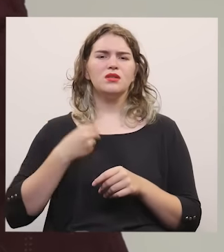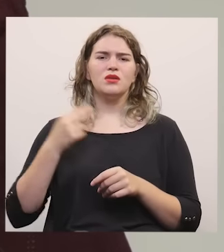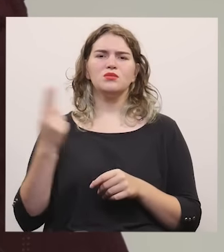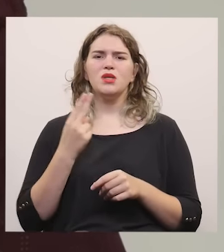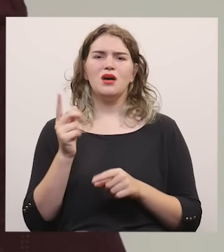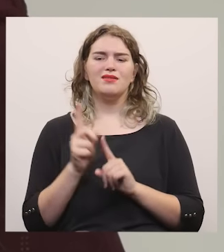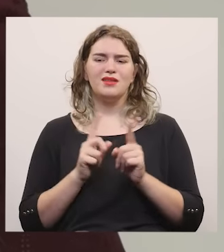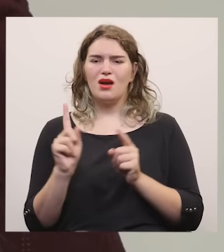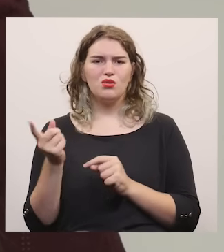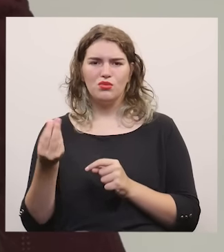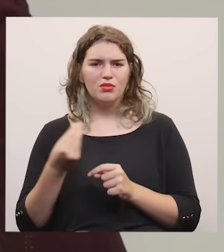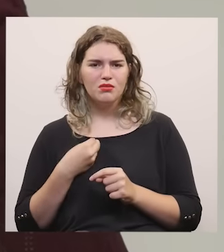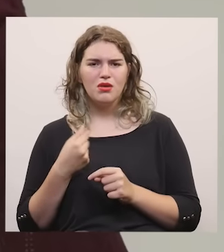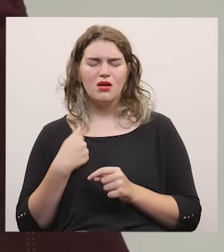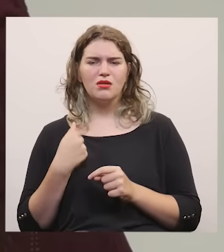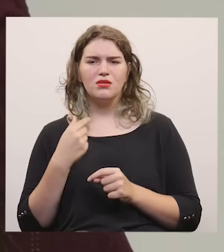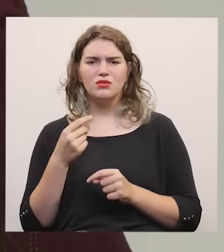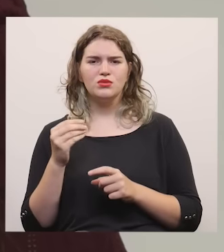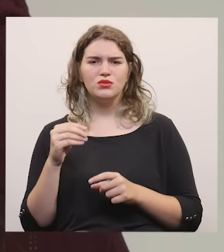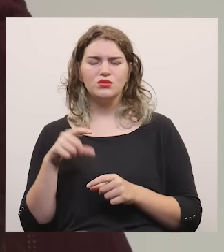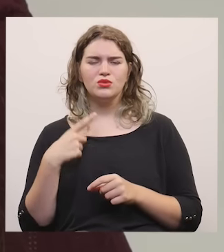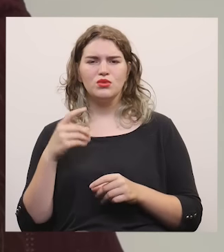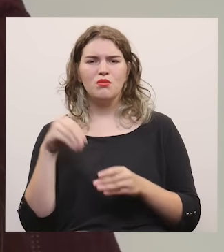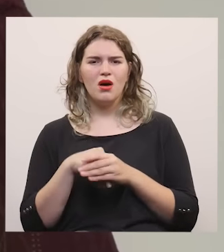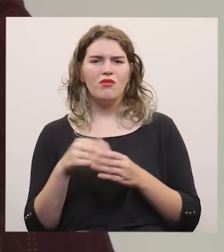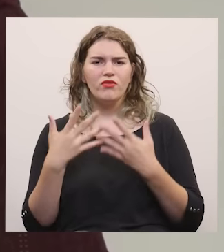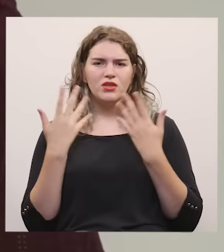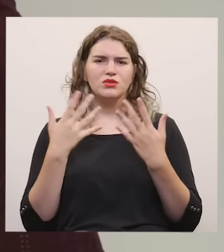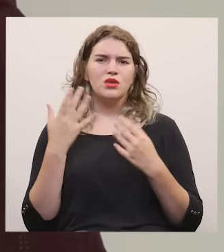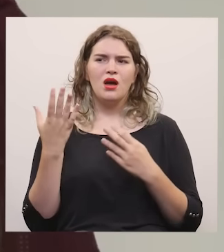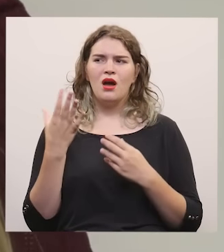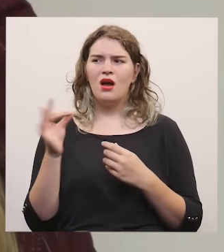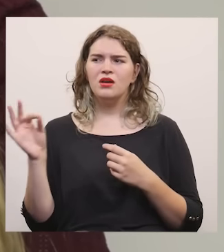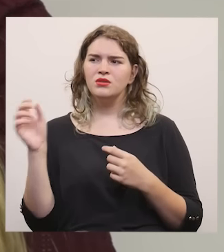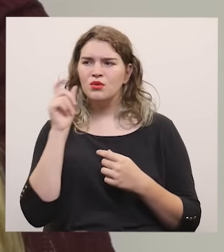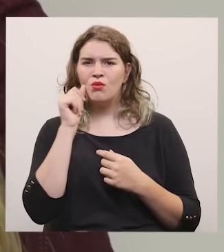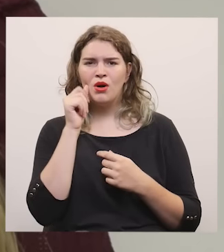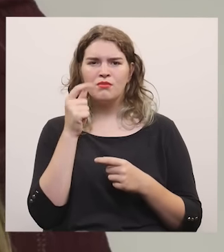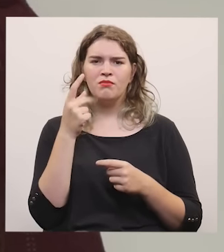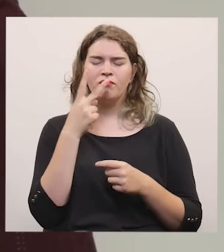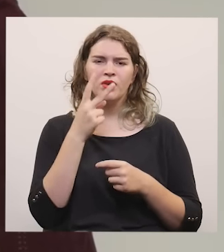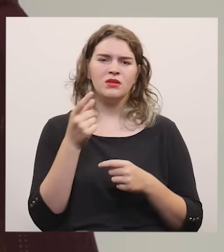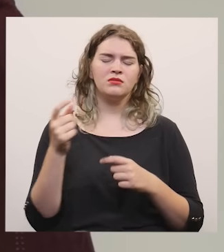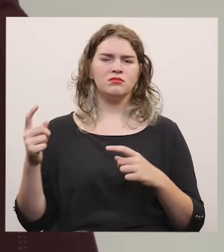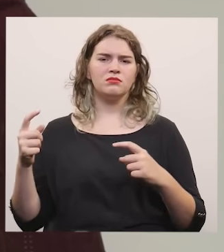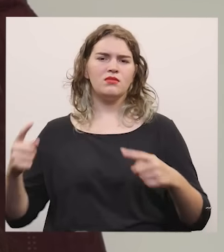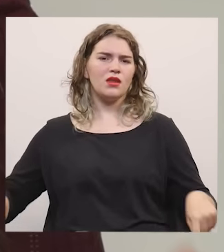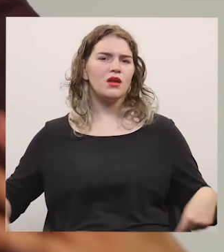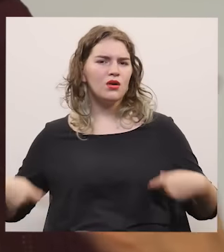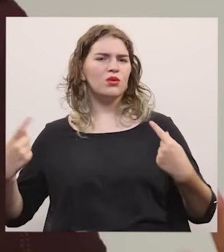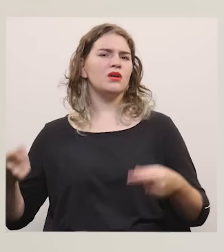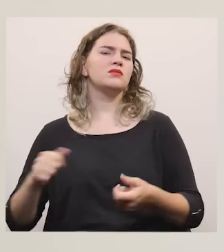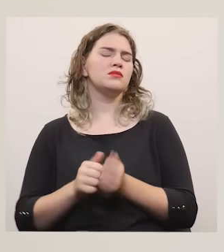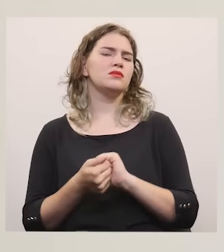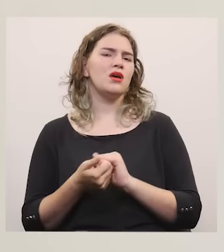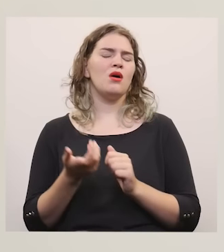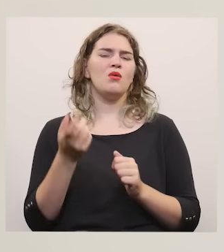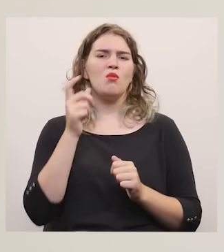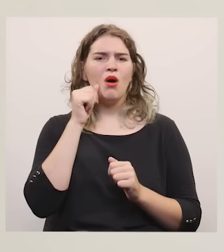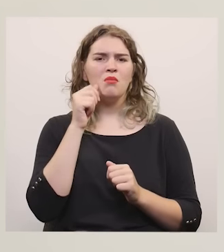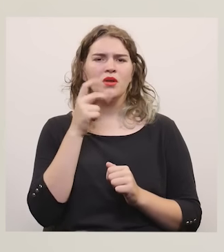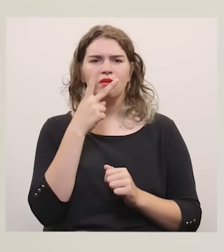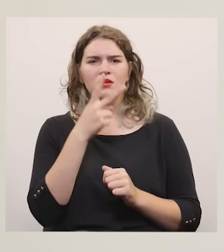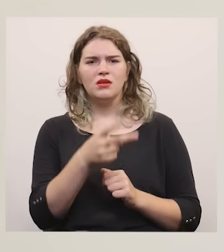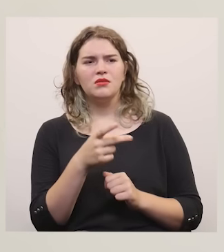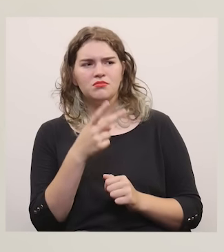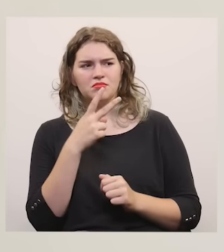de la Dumnezeu. Deci eu sunt mai fericită acum, nu știu, unii oameni care ne văd, poate îl văd și pe el în scaun și pe, nu știu, prieteni sau lumea care ne vede din exterior.